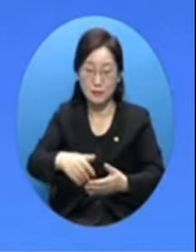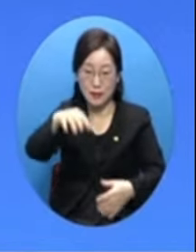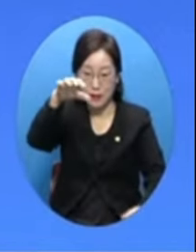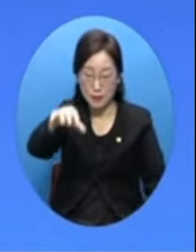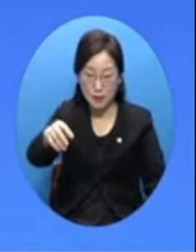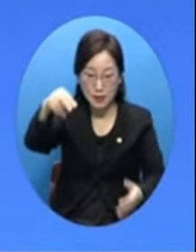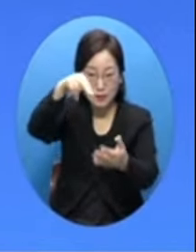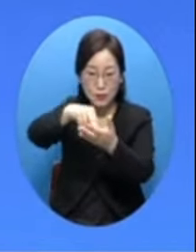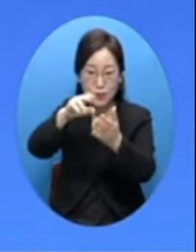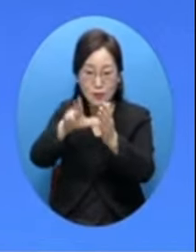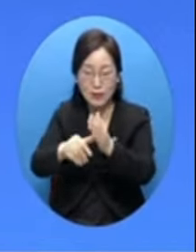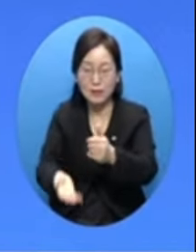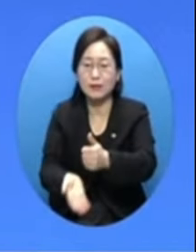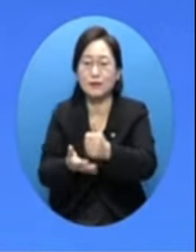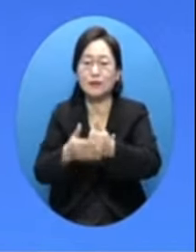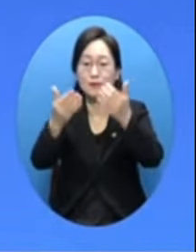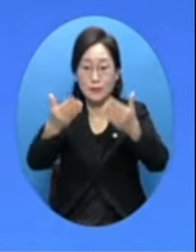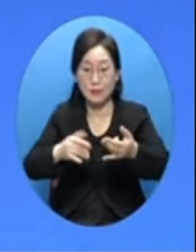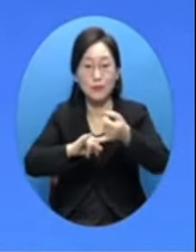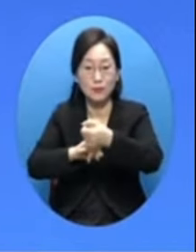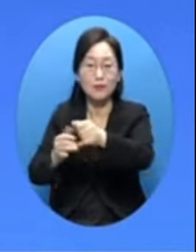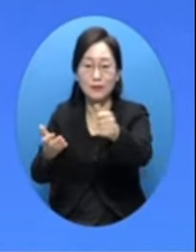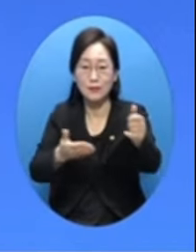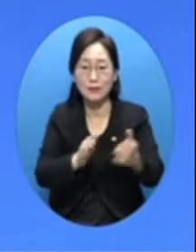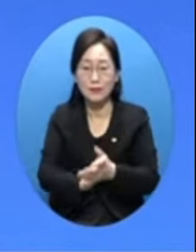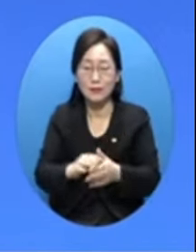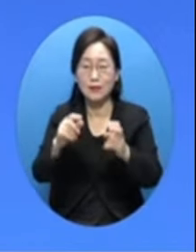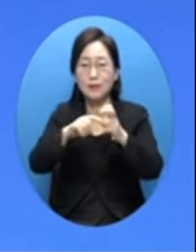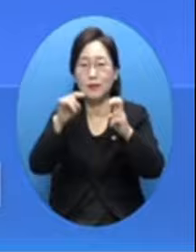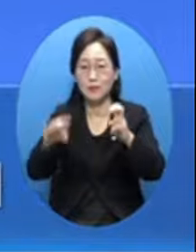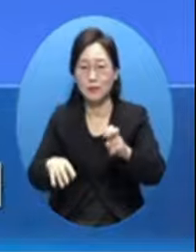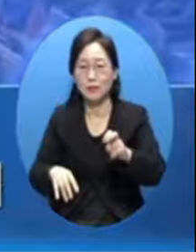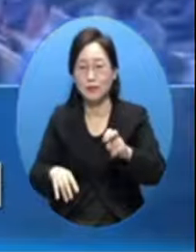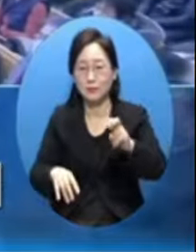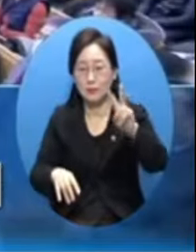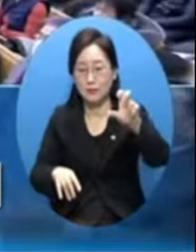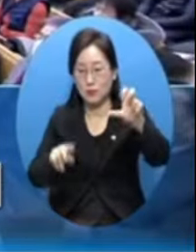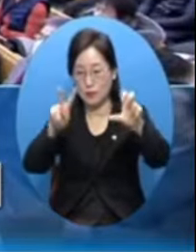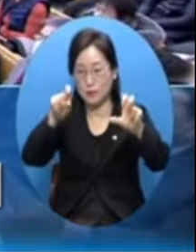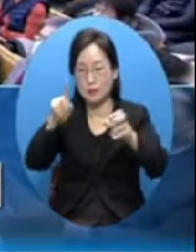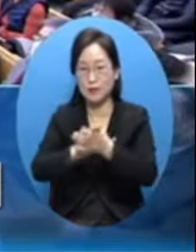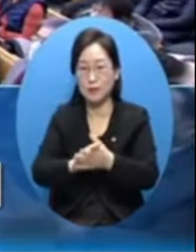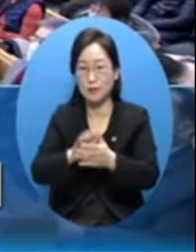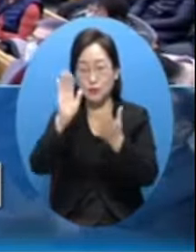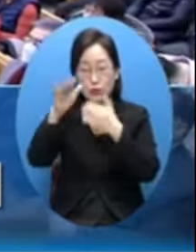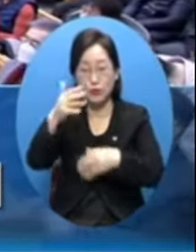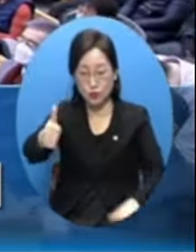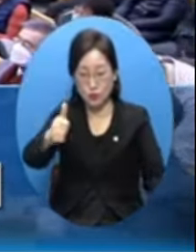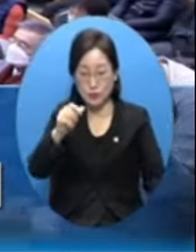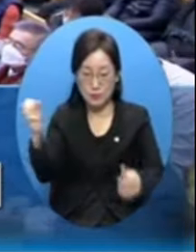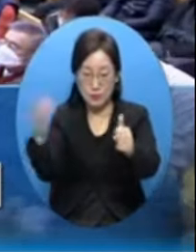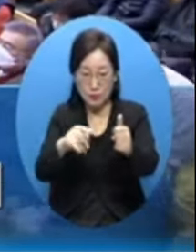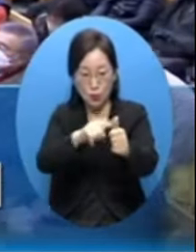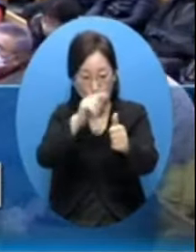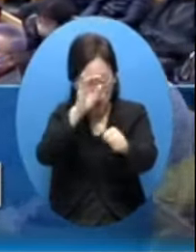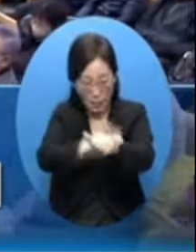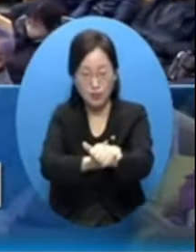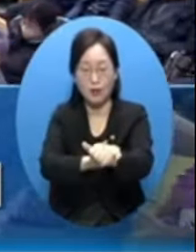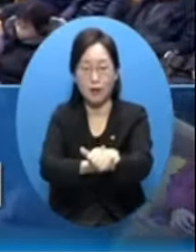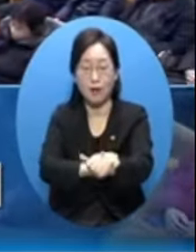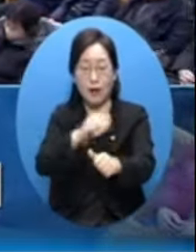칭찬받는 주님의 일꾼들이 다 되시기 바랍니다 마태복음 2장 21절입니다 그 주인이 이르되 잘하였도다